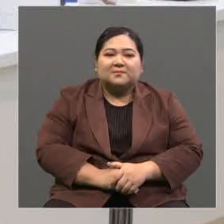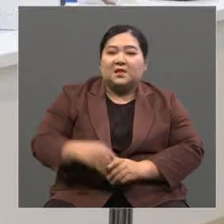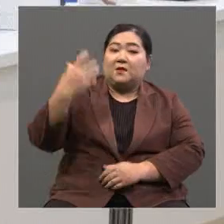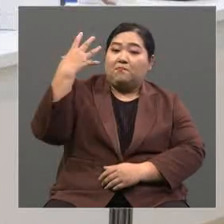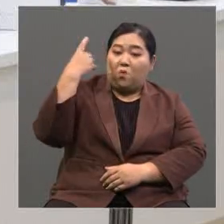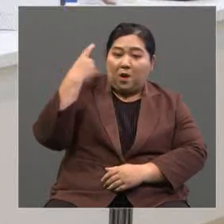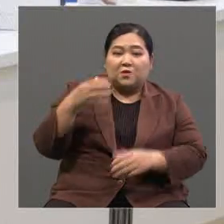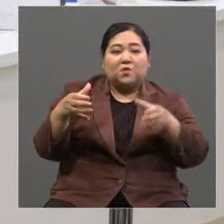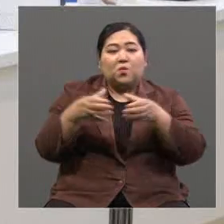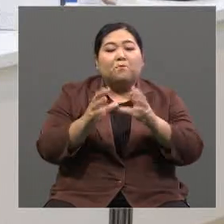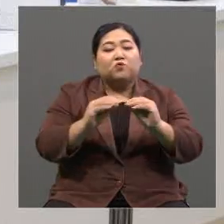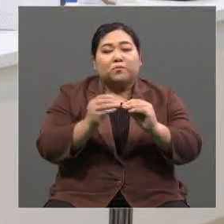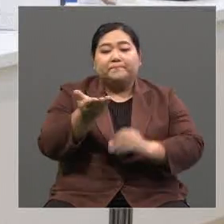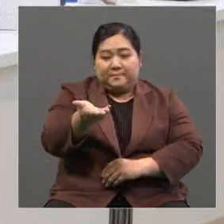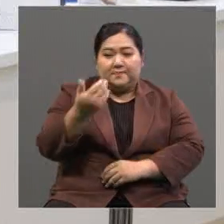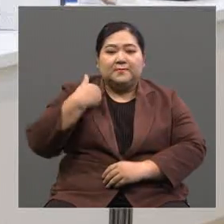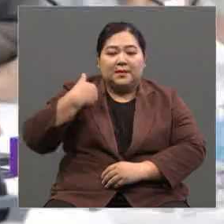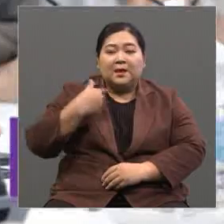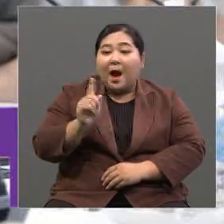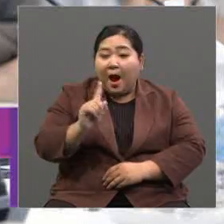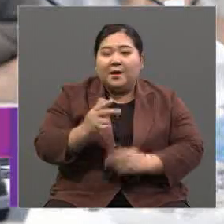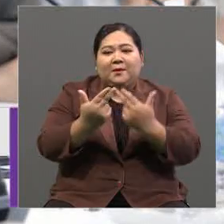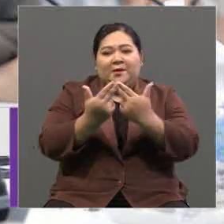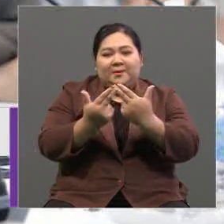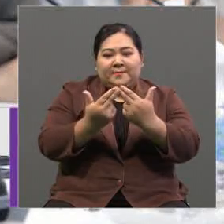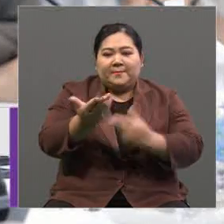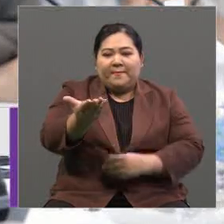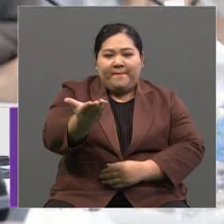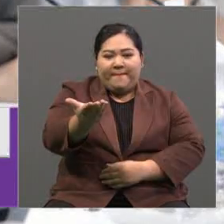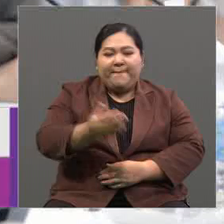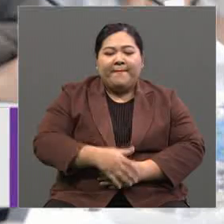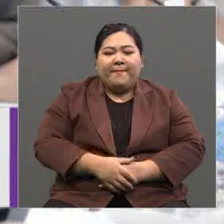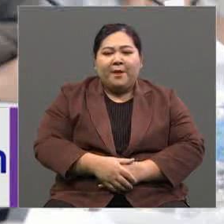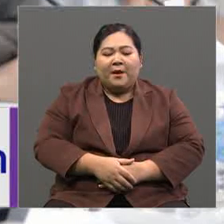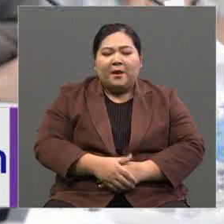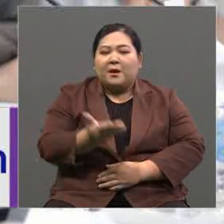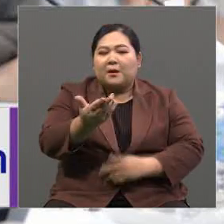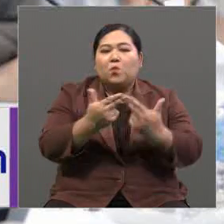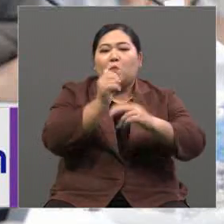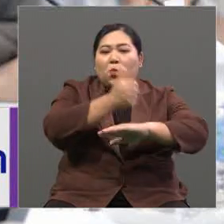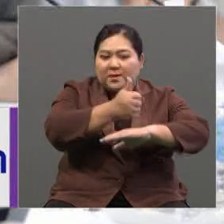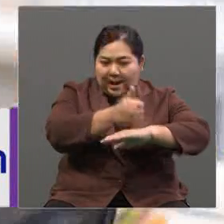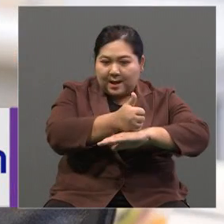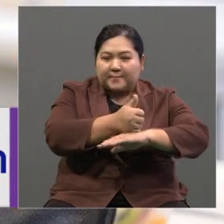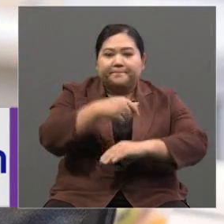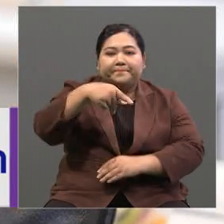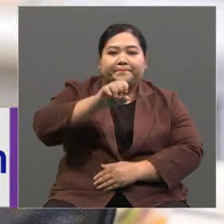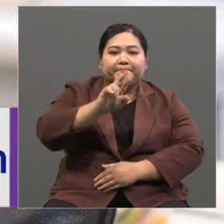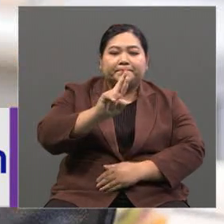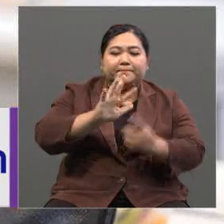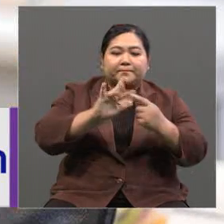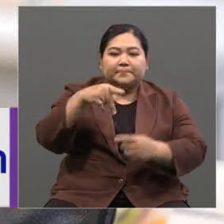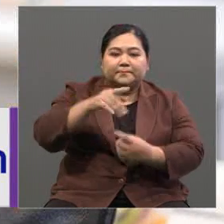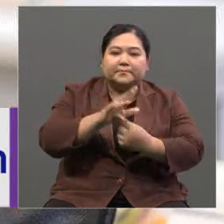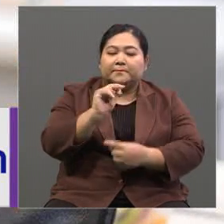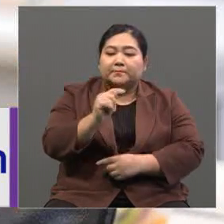ก็มีการประชุมกันนะครับคือรวมไทยสร้างชาติเนี่ยฮะมีหัวหน้าพักอย่างคุณพีรพันธ์สารีรัฐวิภ